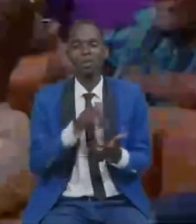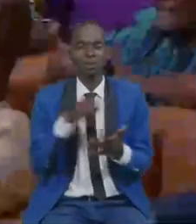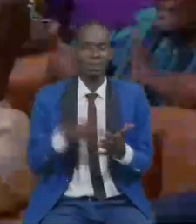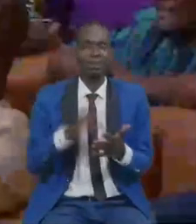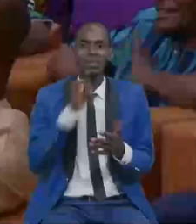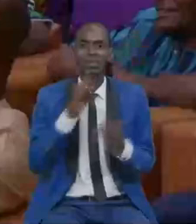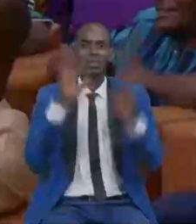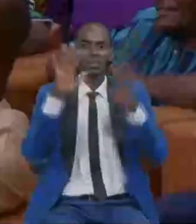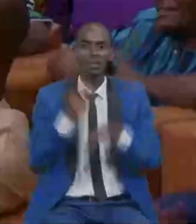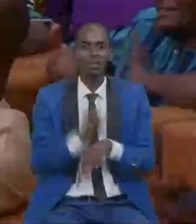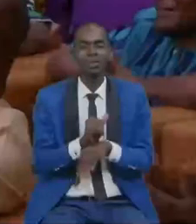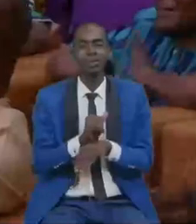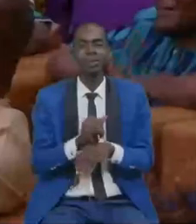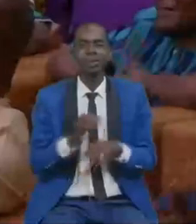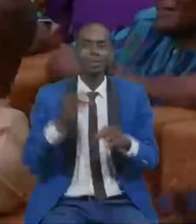Excellence.